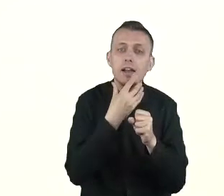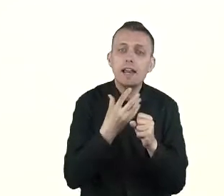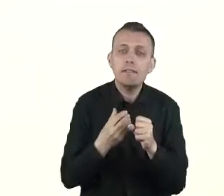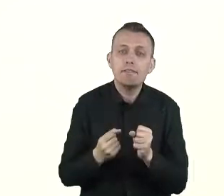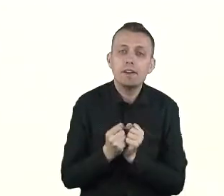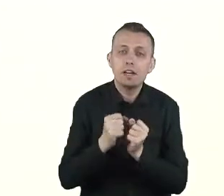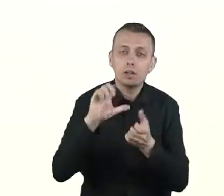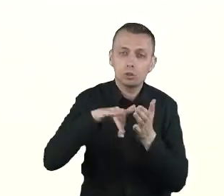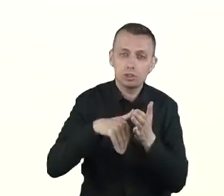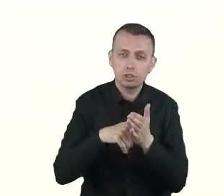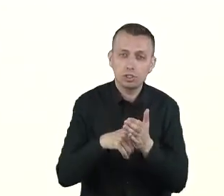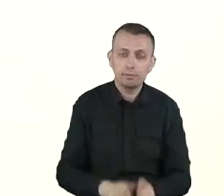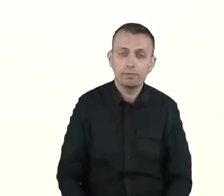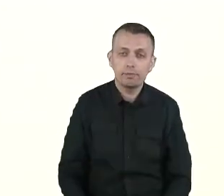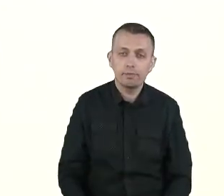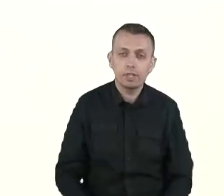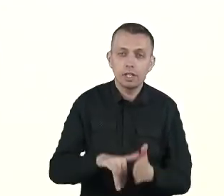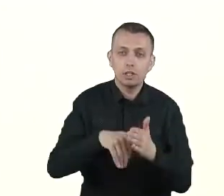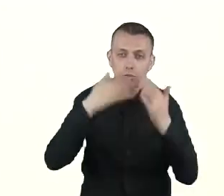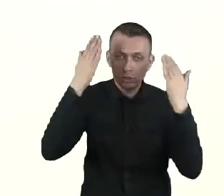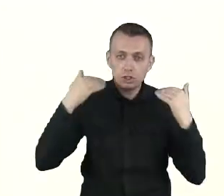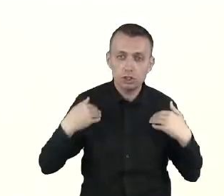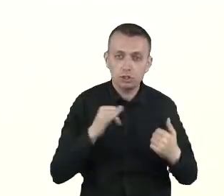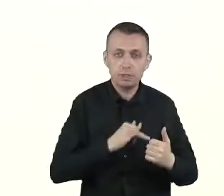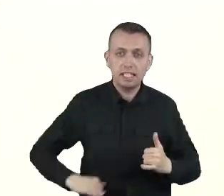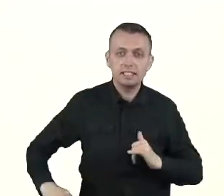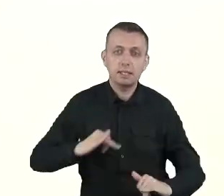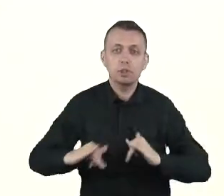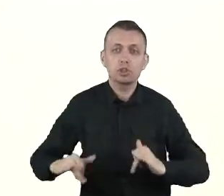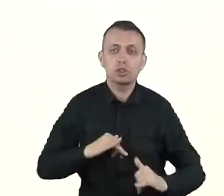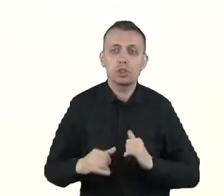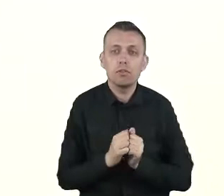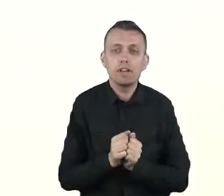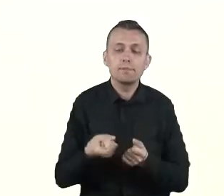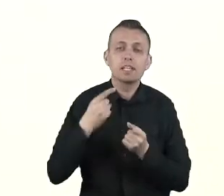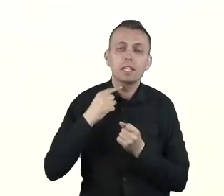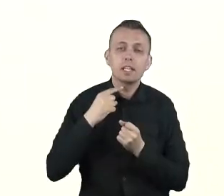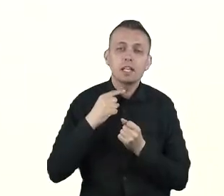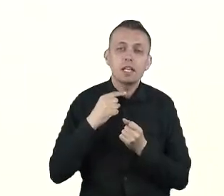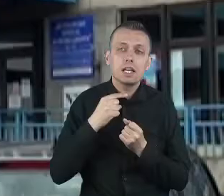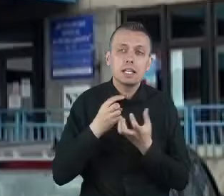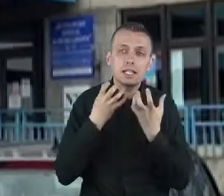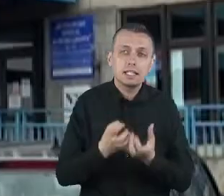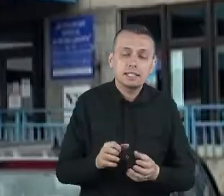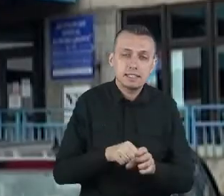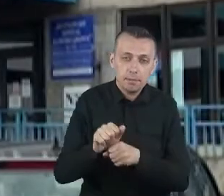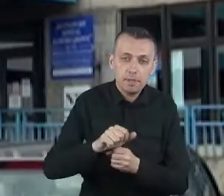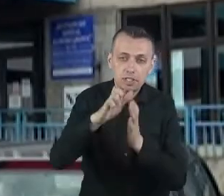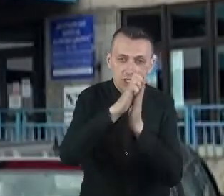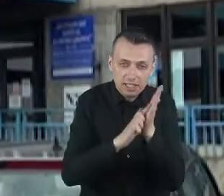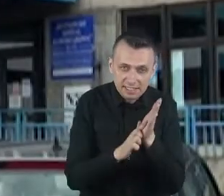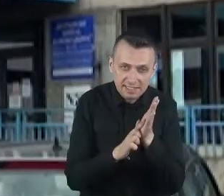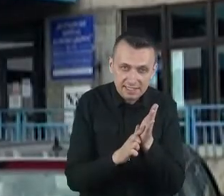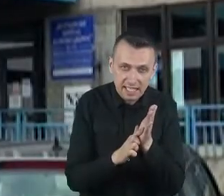Kutnowski Szpital Samorządowy przystąpił do programu akredytacji szpitali przy Centrum Monitorowania Jakości w Krakowie. Kutnowski